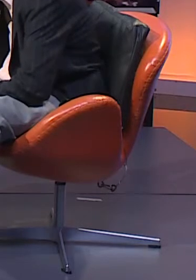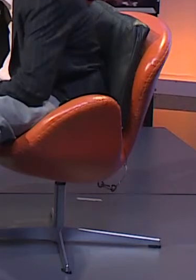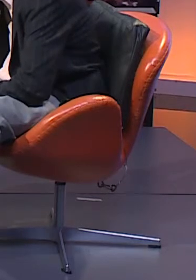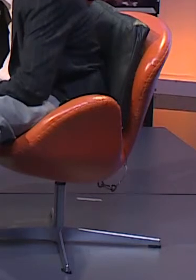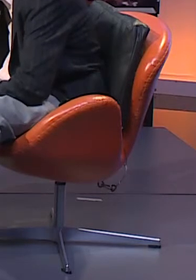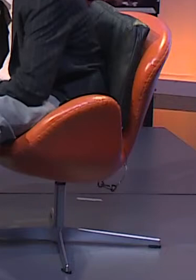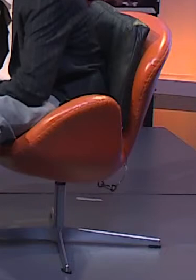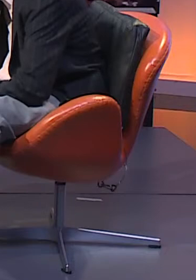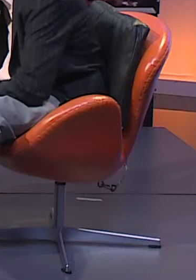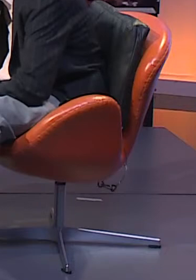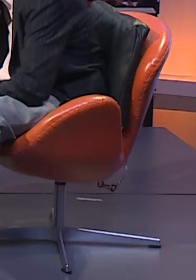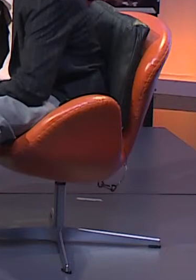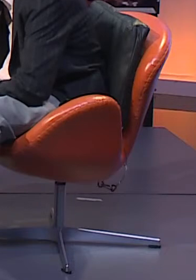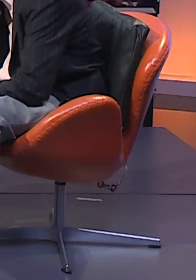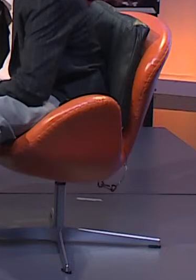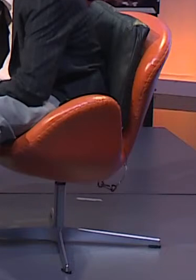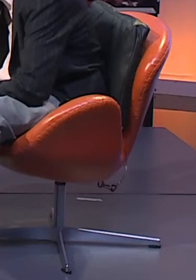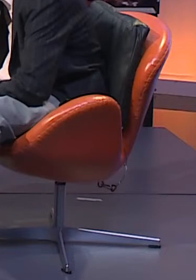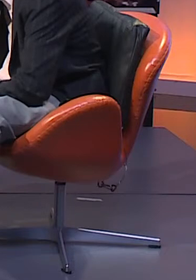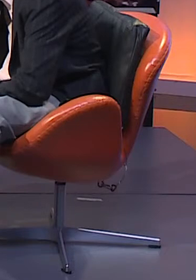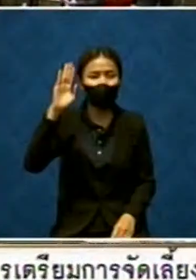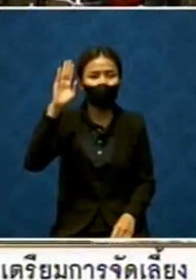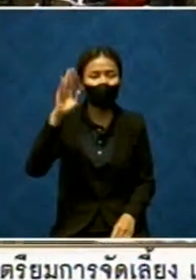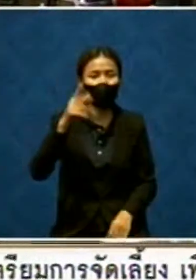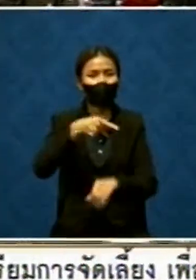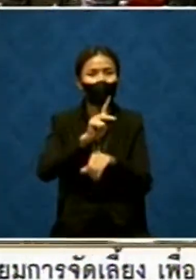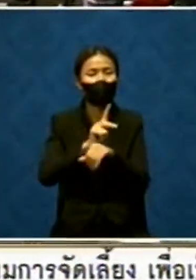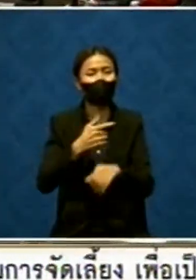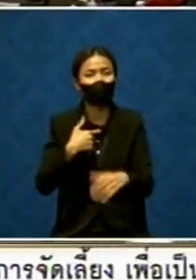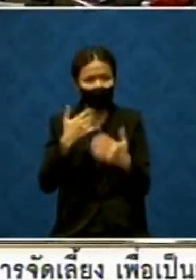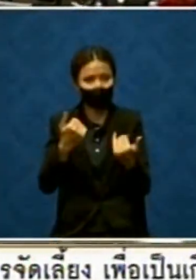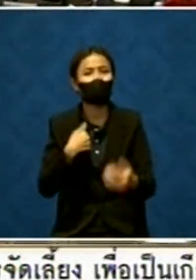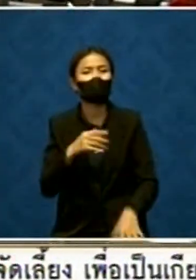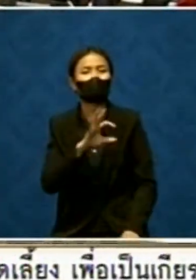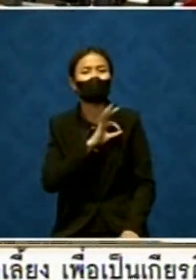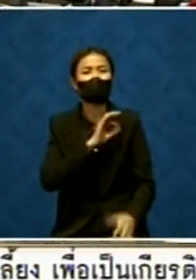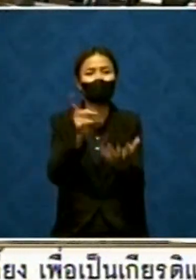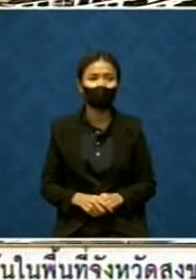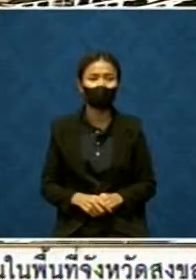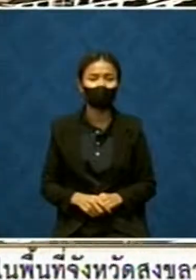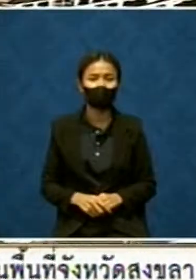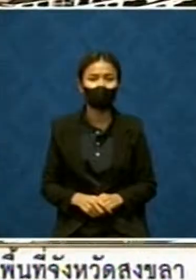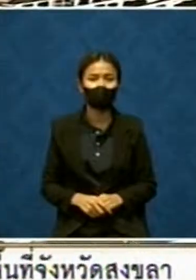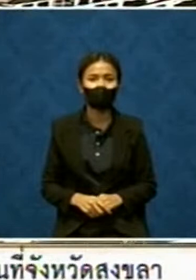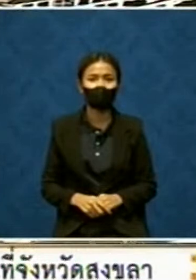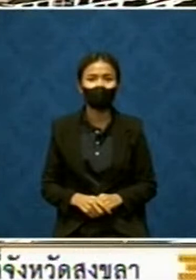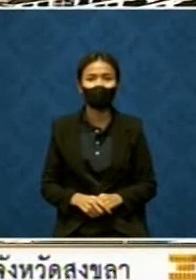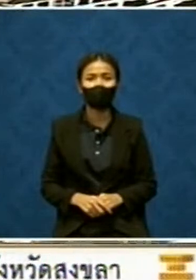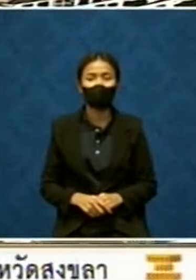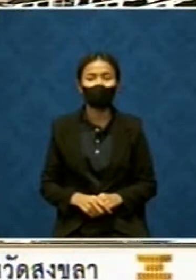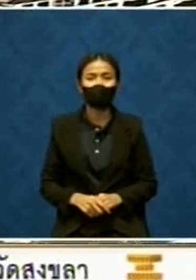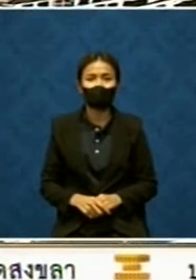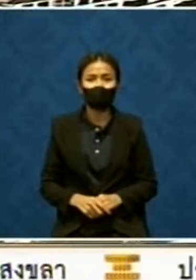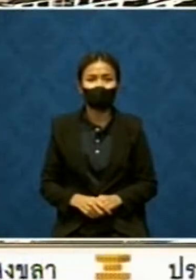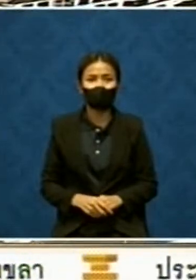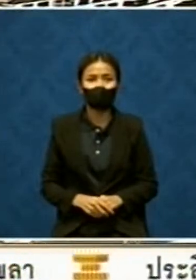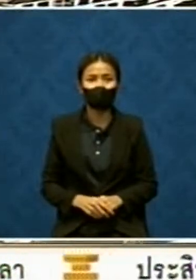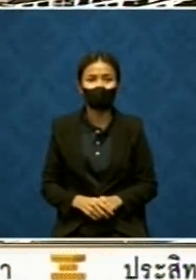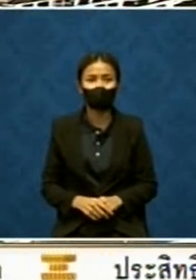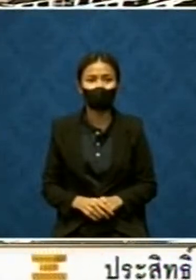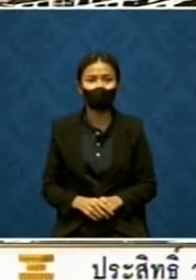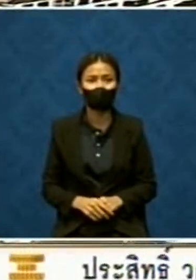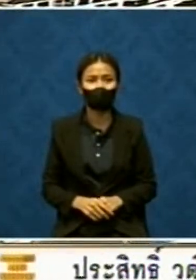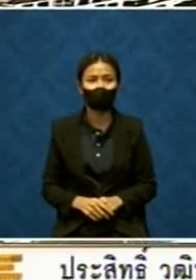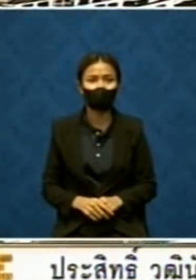การคาดการณ์ว่ามันจะไปลงในช่วงกลางเดือน กรกฎาคมนะครับ 5 วันค้านการอภิปราย5วัน คือก่อนหน้าน ี้หลังจาก